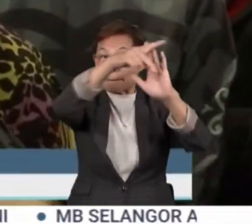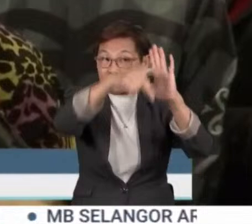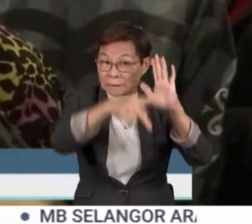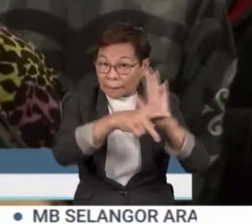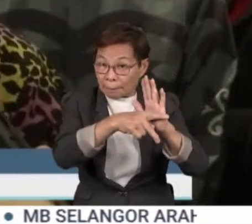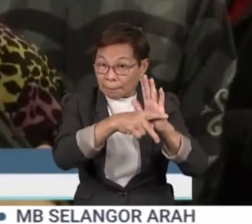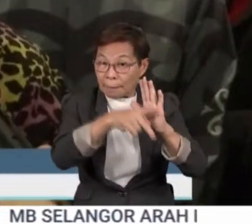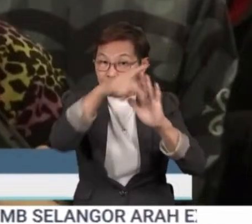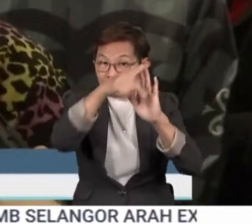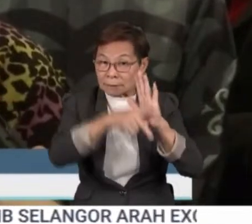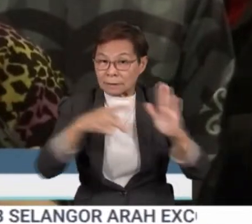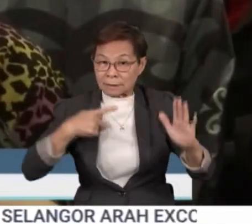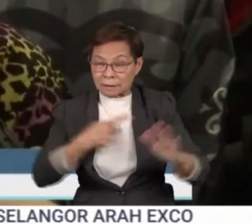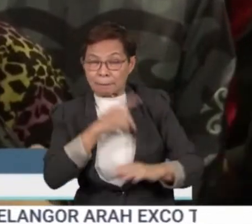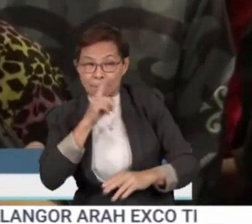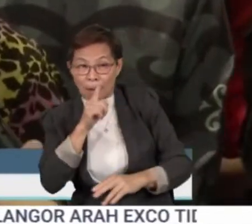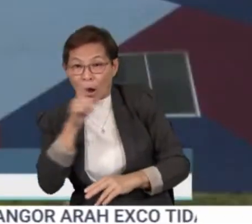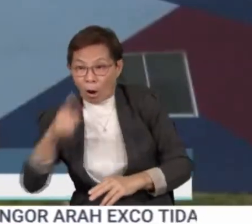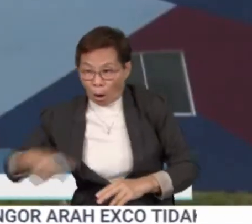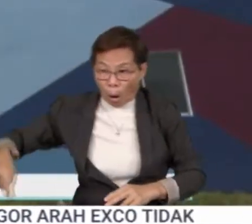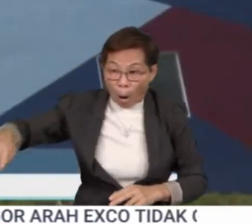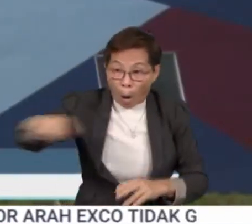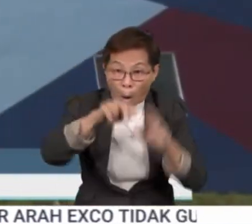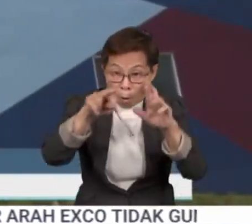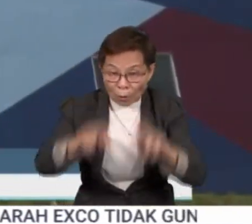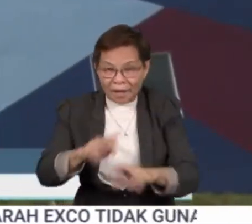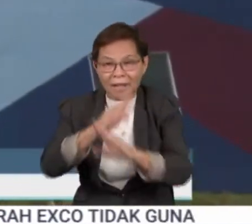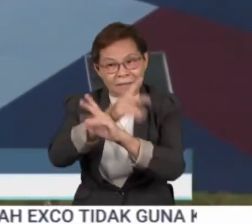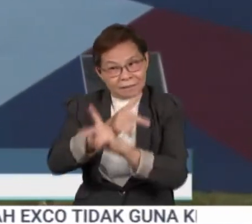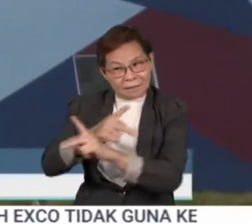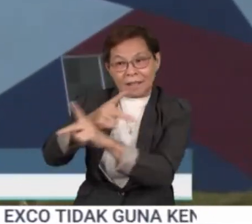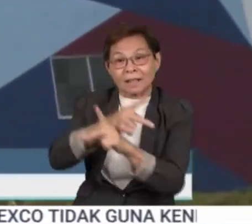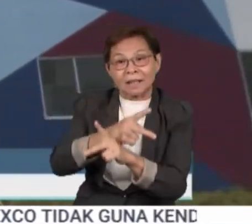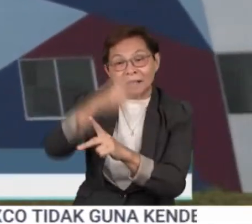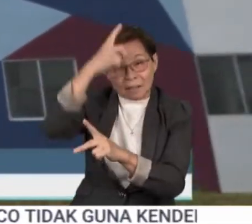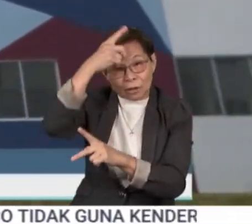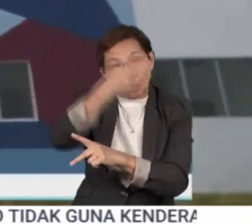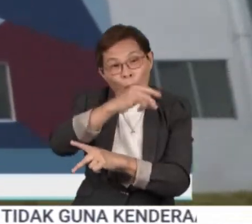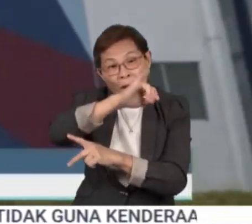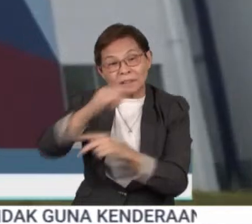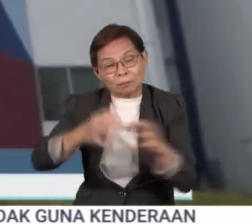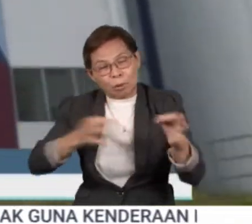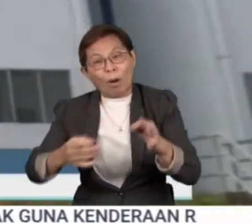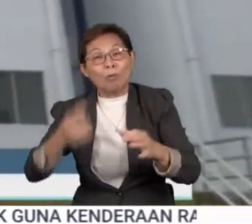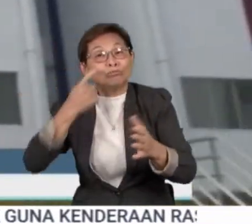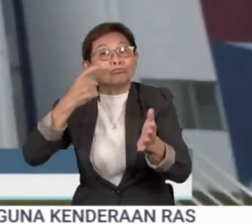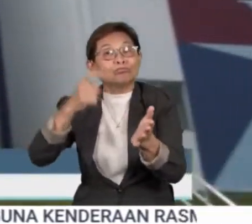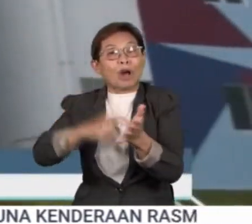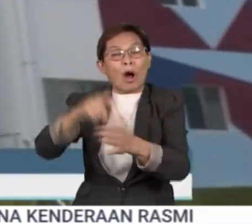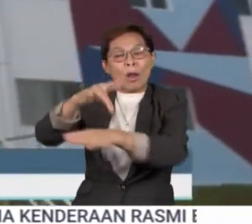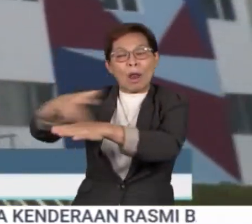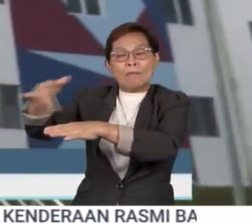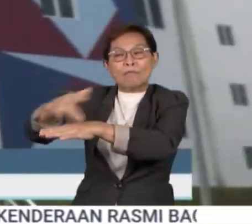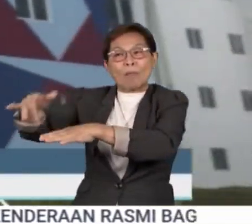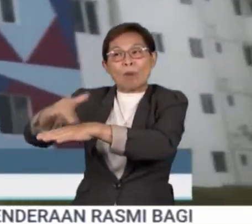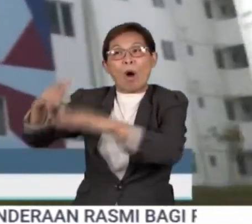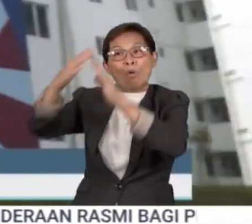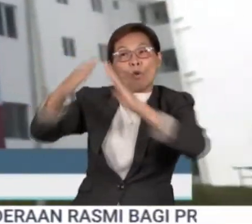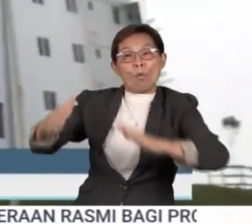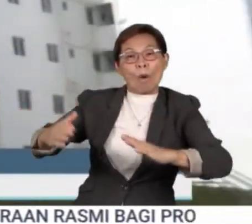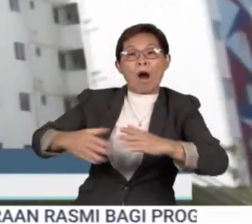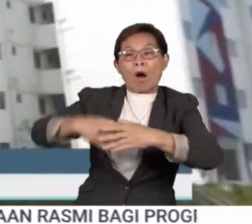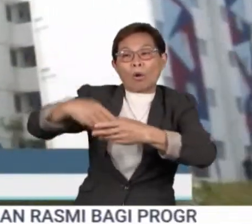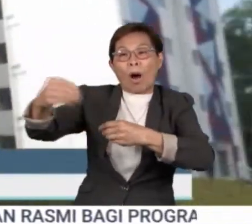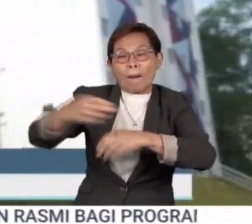kita akan pastikan mereka terbela. Dato' Haji Ji mengulas mengenai notis mengosongkan kediaman dikeluarkan